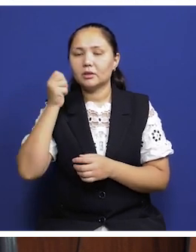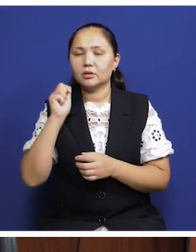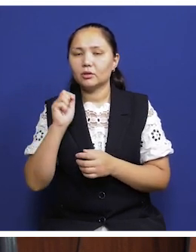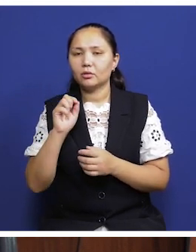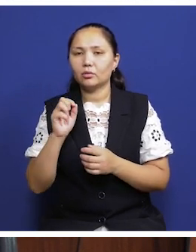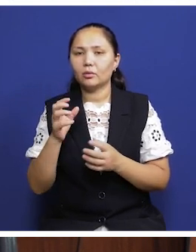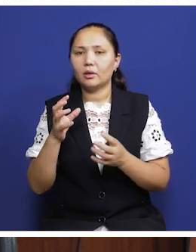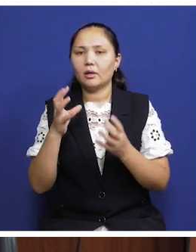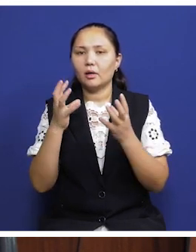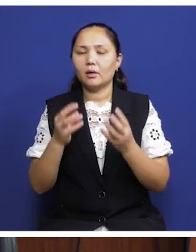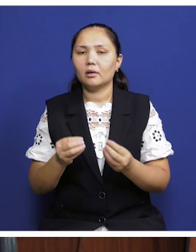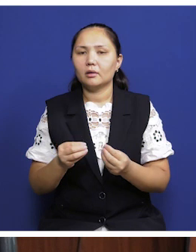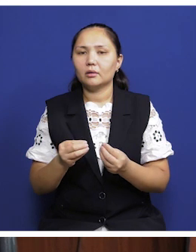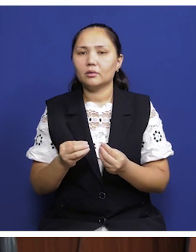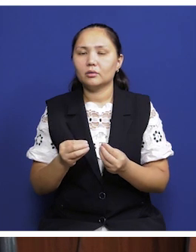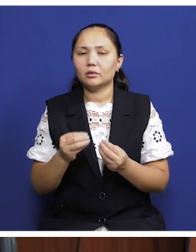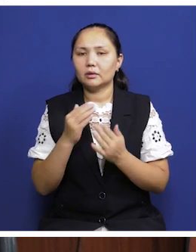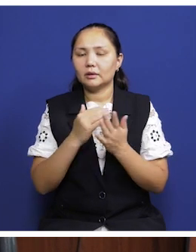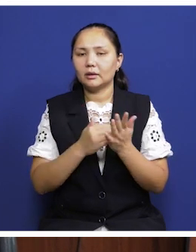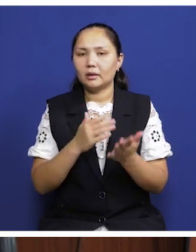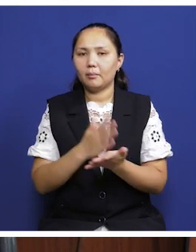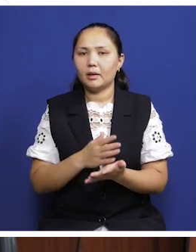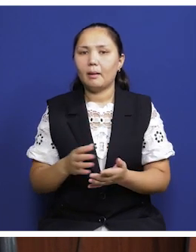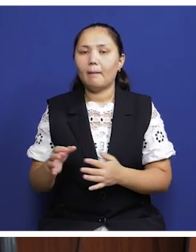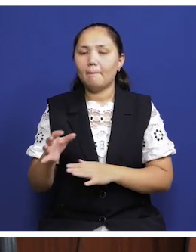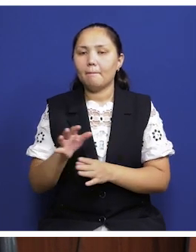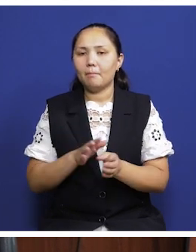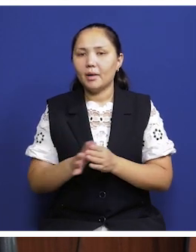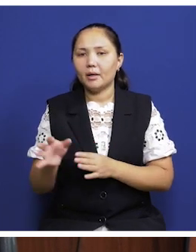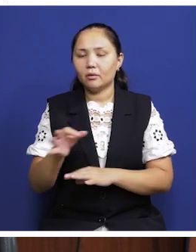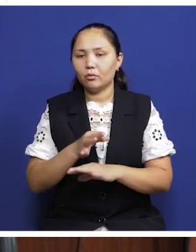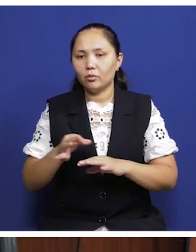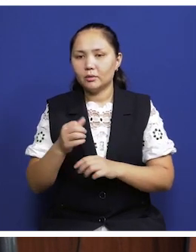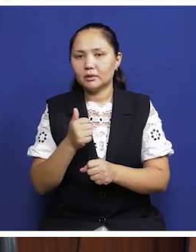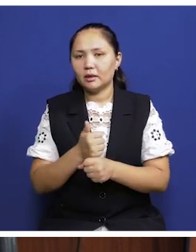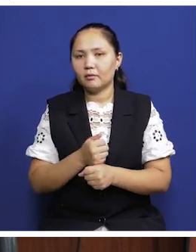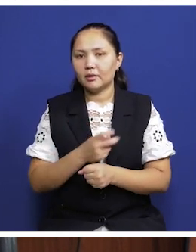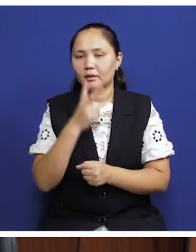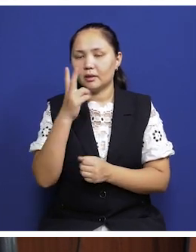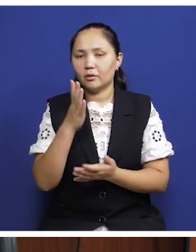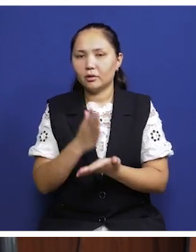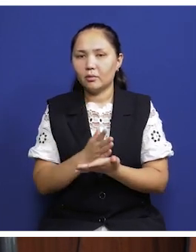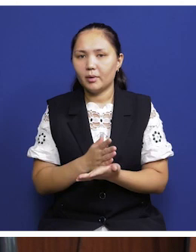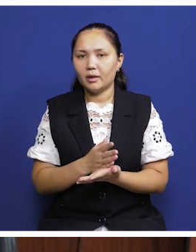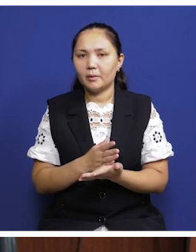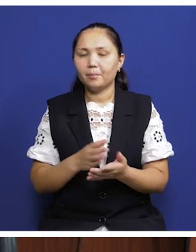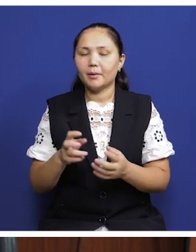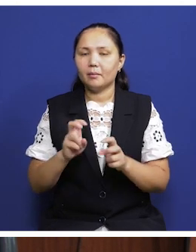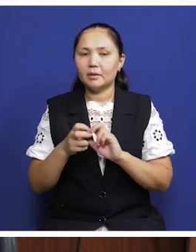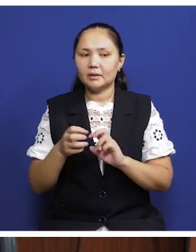түспей келе жатыр. Ол енді барлық аудан әкімдерінің, облыс әкімдерінің де бәрінің назарындағы нәрсе. Бұл мәселемен біз